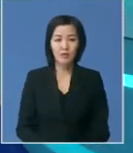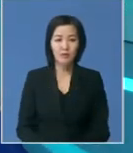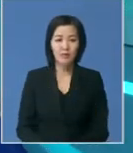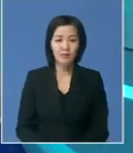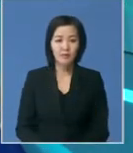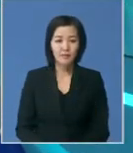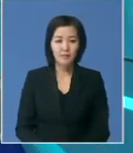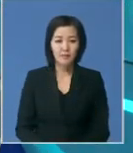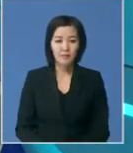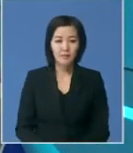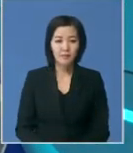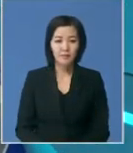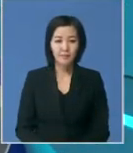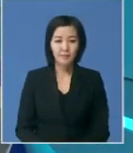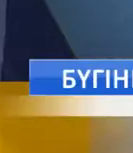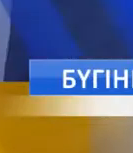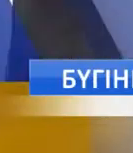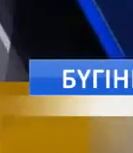бастығын тақырыптармен танысып болыңыздар.